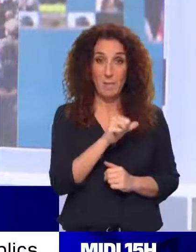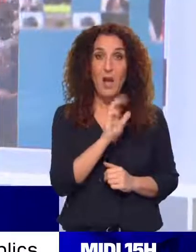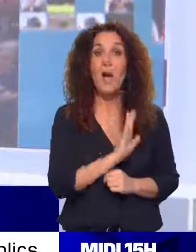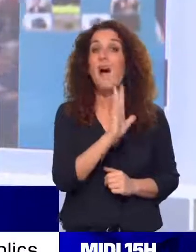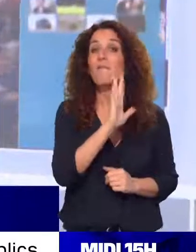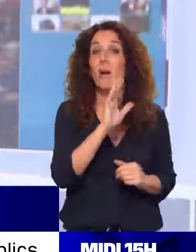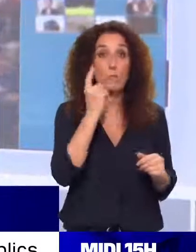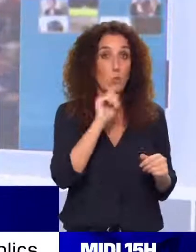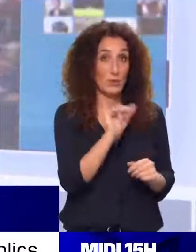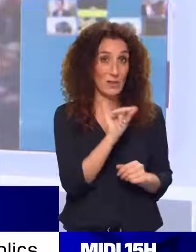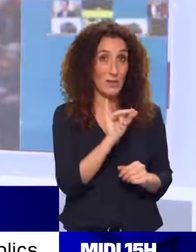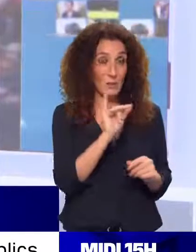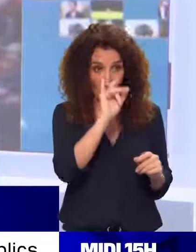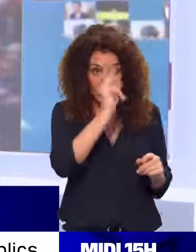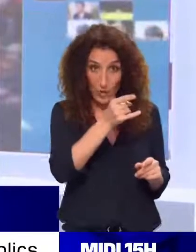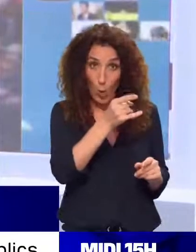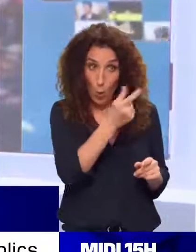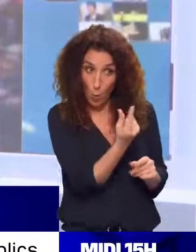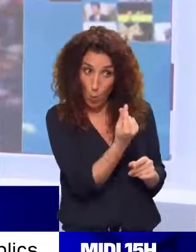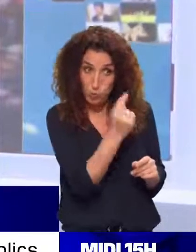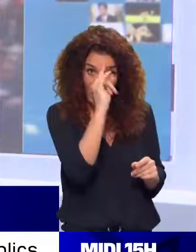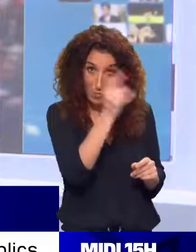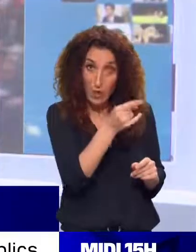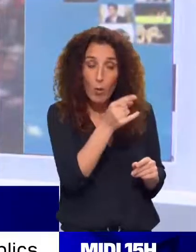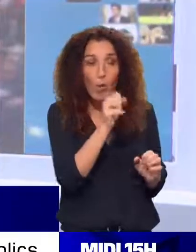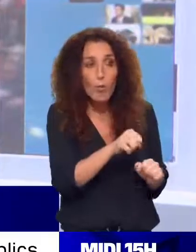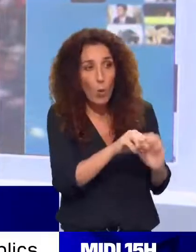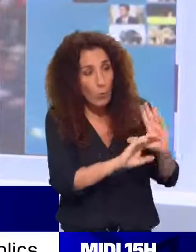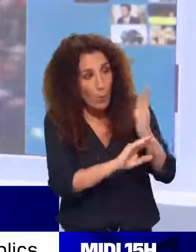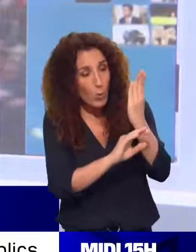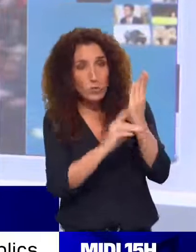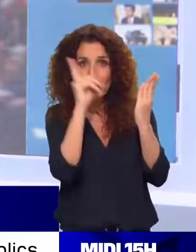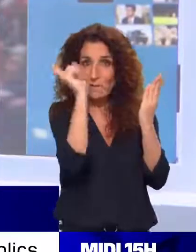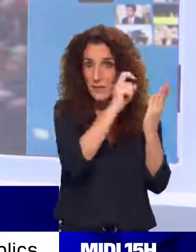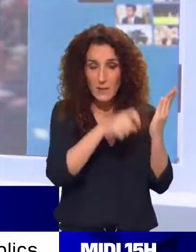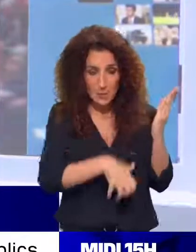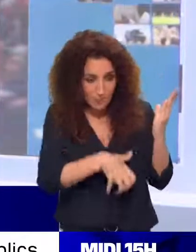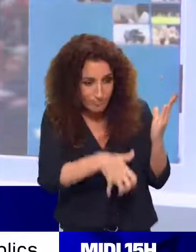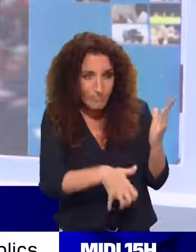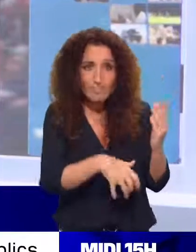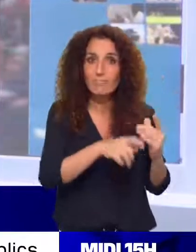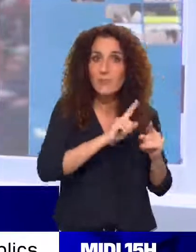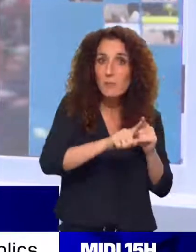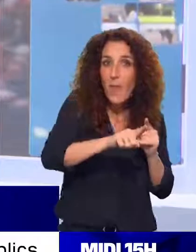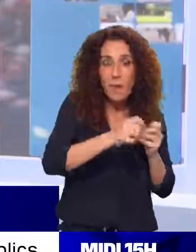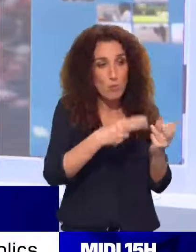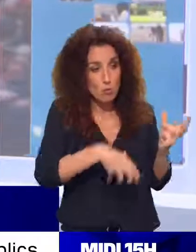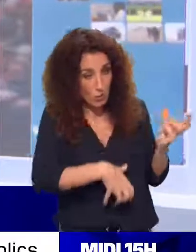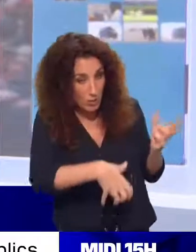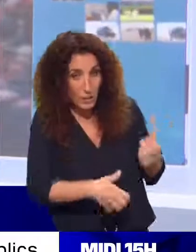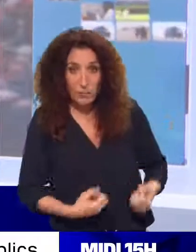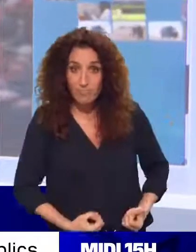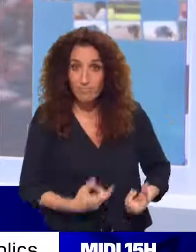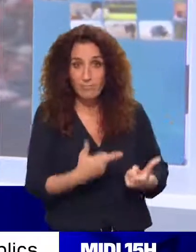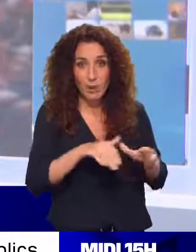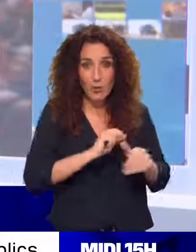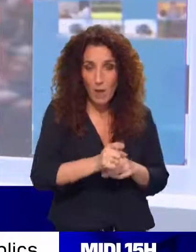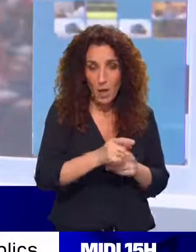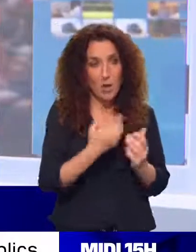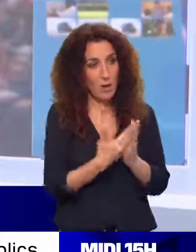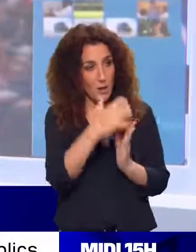couples hétérosexuels qui pouvait démontrer de leurs difficultés de fertilité bientôt si le texte est donc adopté le